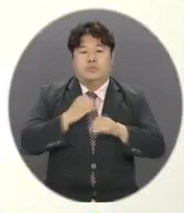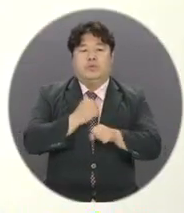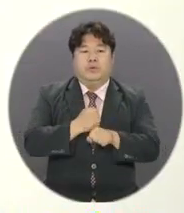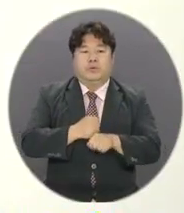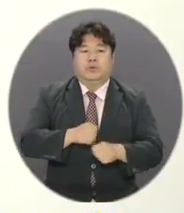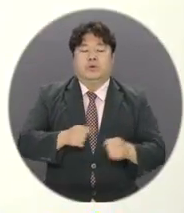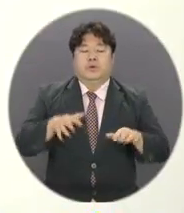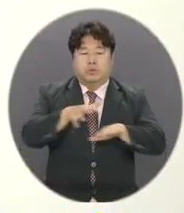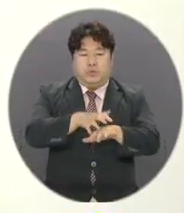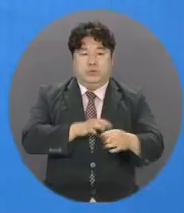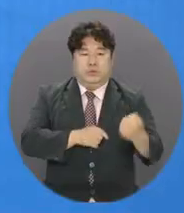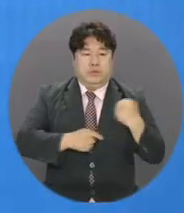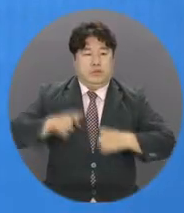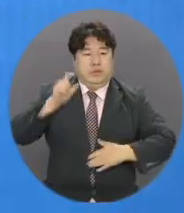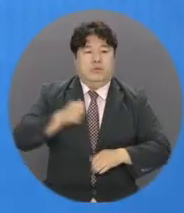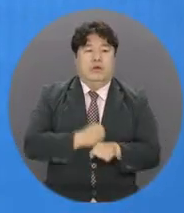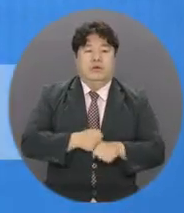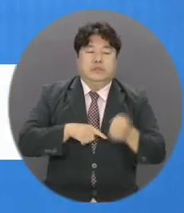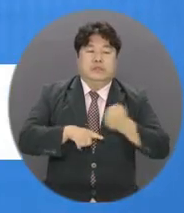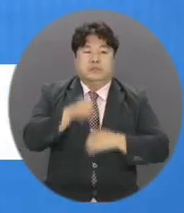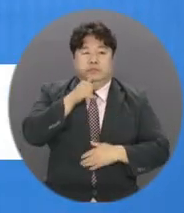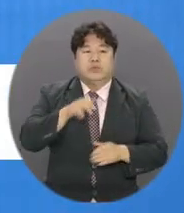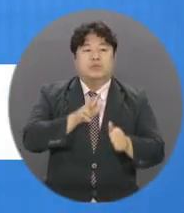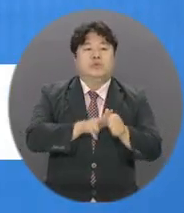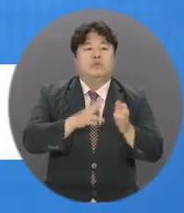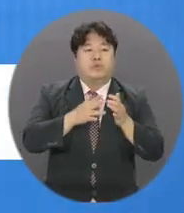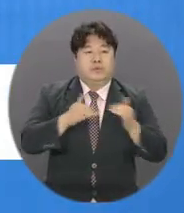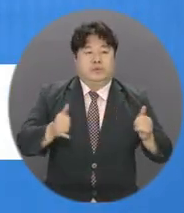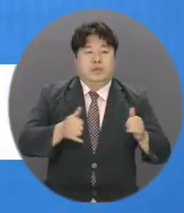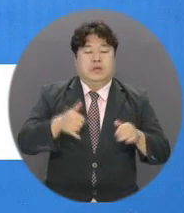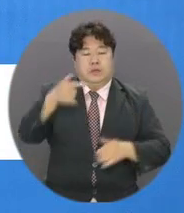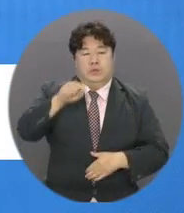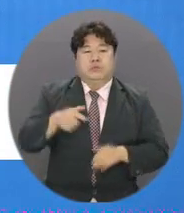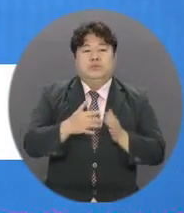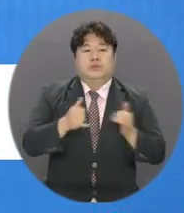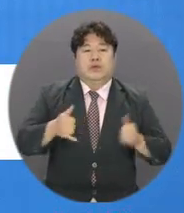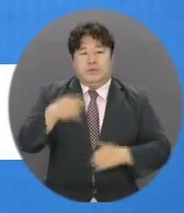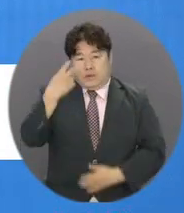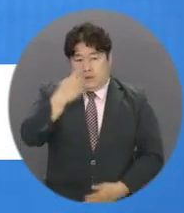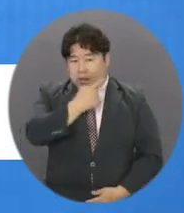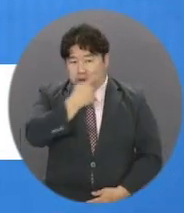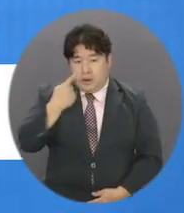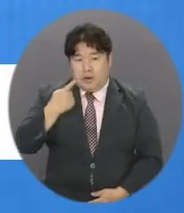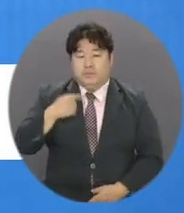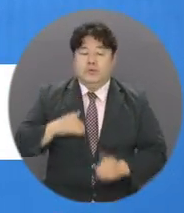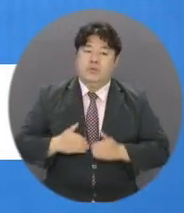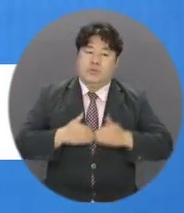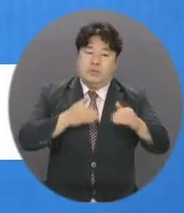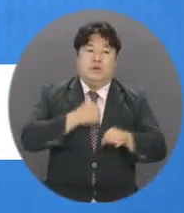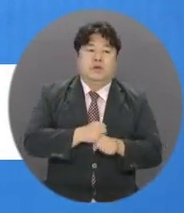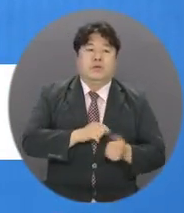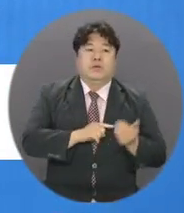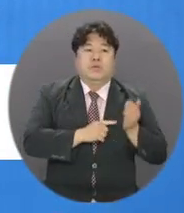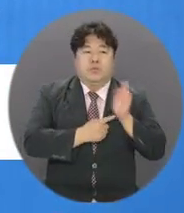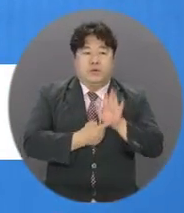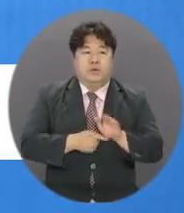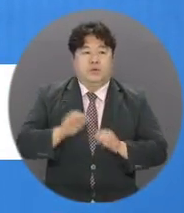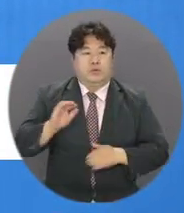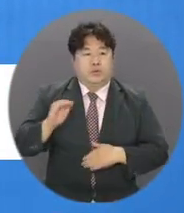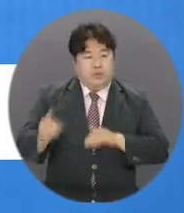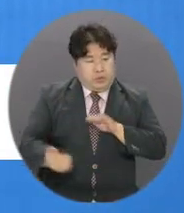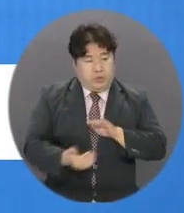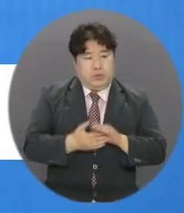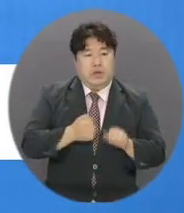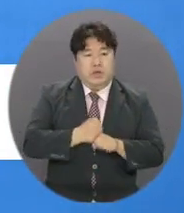강화하자는 의도도 깔려 있습니다. 우리 후보자들에 대한 국민들의 그런 검증 과정들이 어떤 공개적으로 이렇게 뭐 또 되거나 이런 부분들이